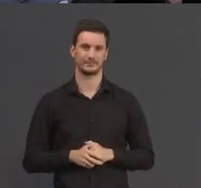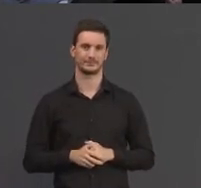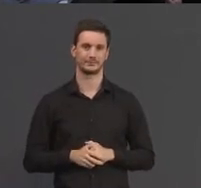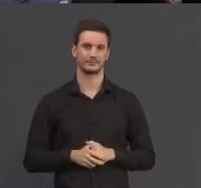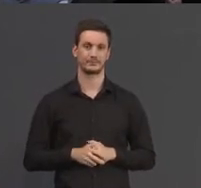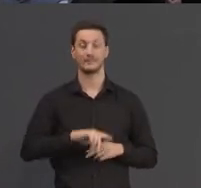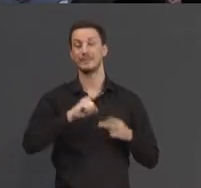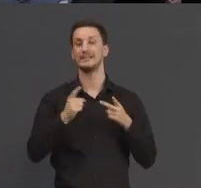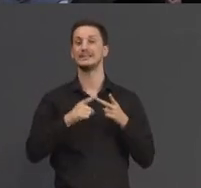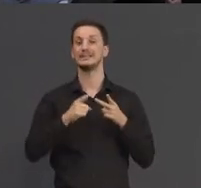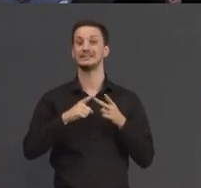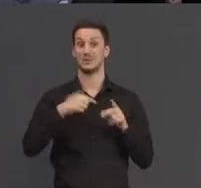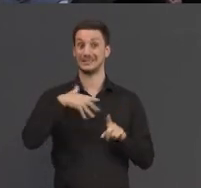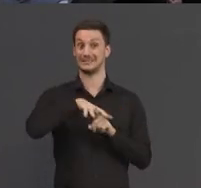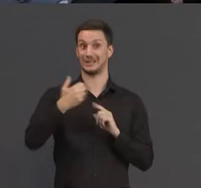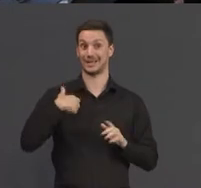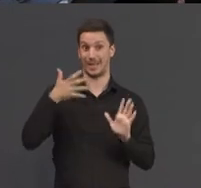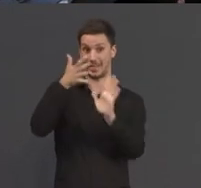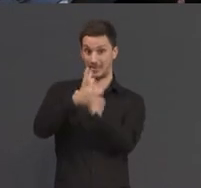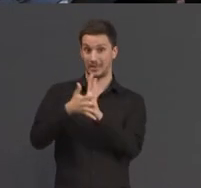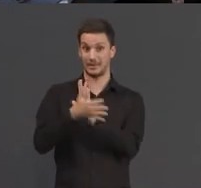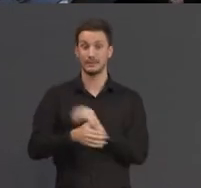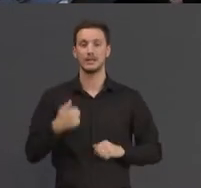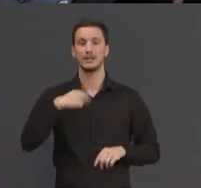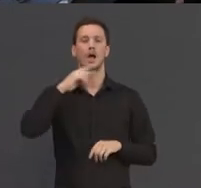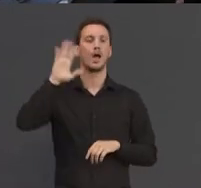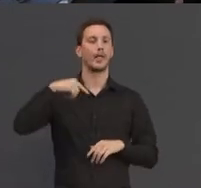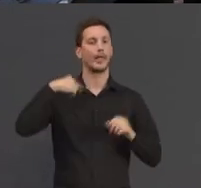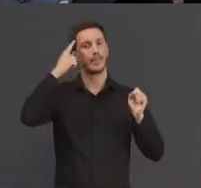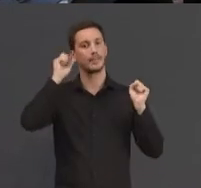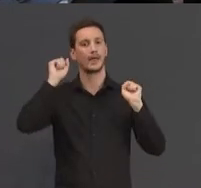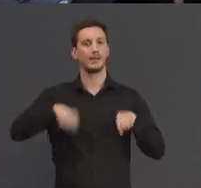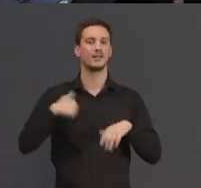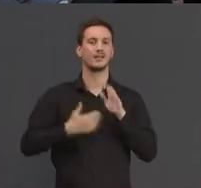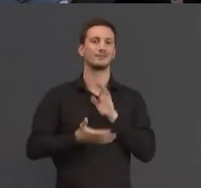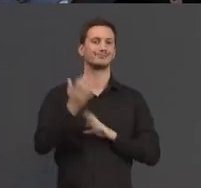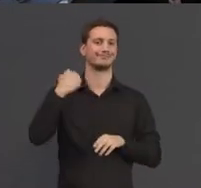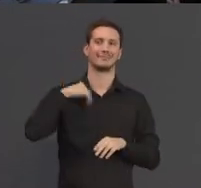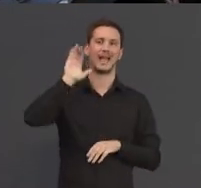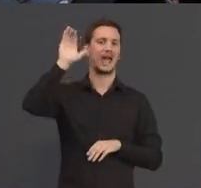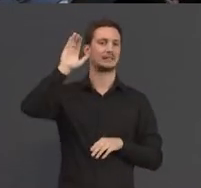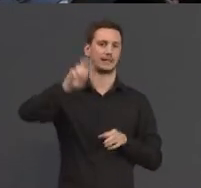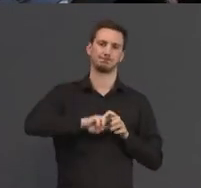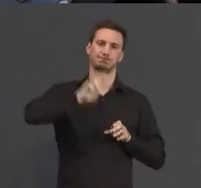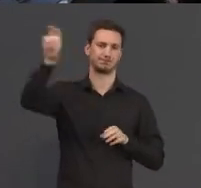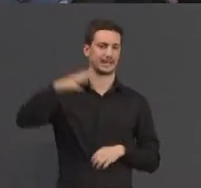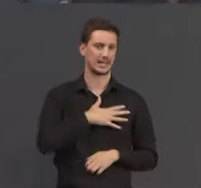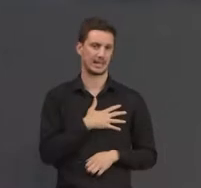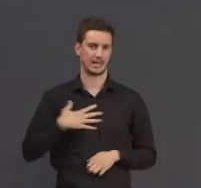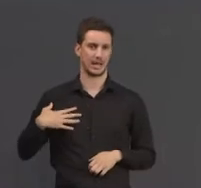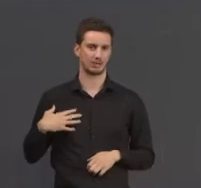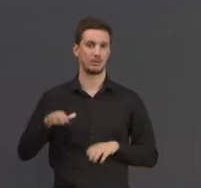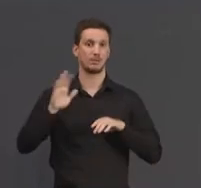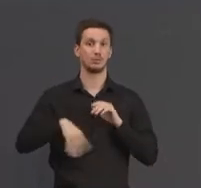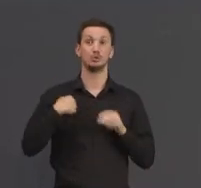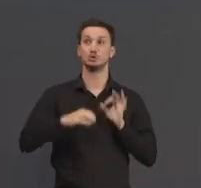La segona situació de què us vull parlar és quan vaig decidir anar-me'n a l'estranger. Vaig tenir la gran sort de